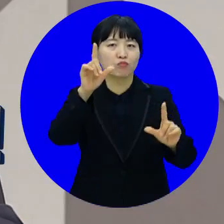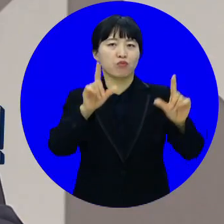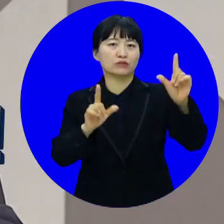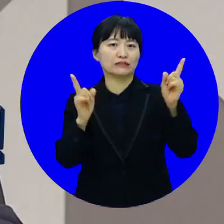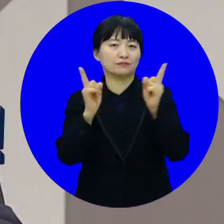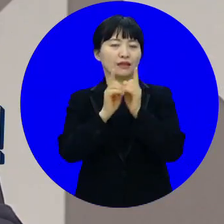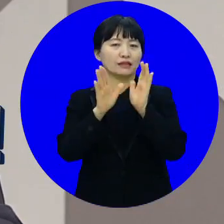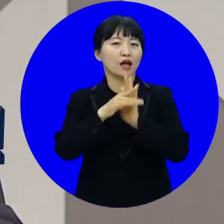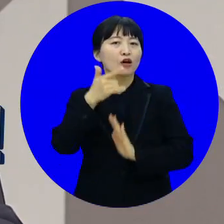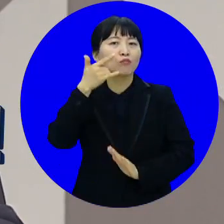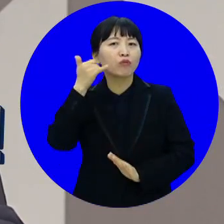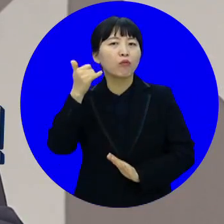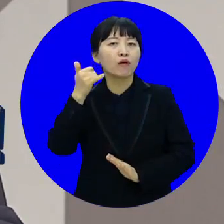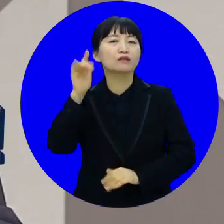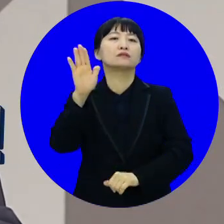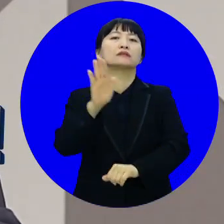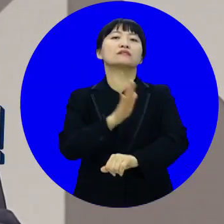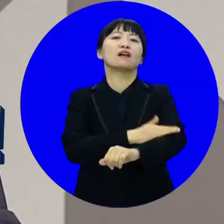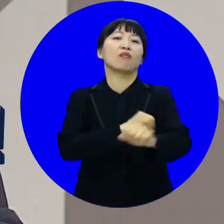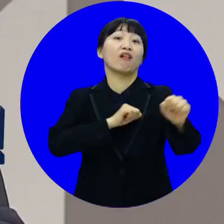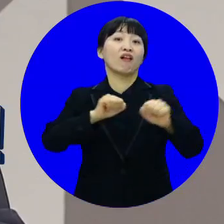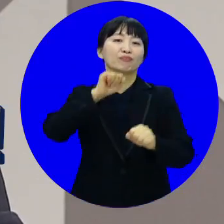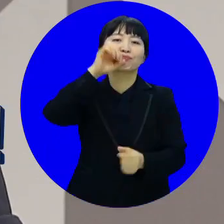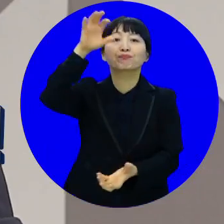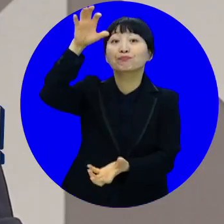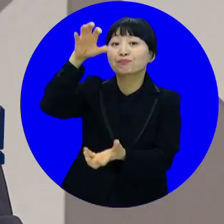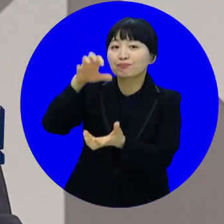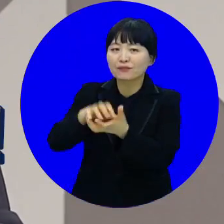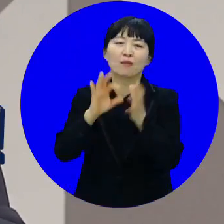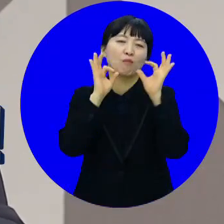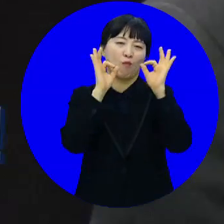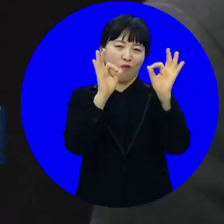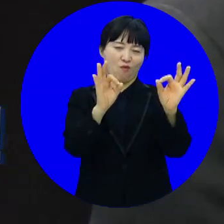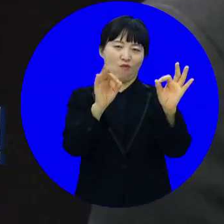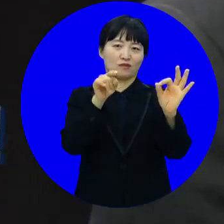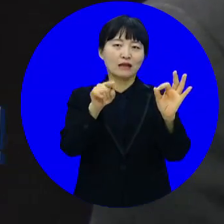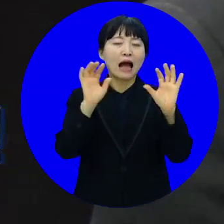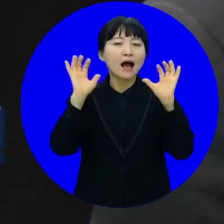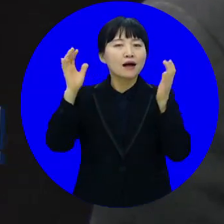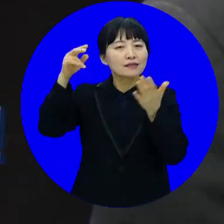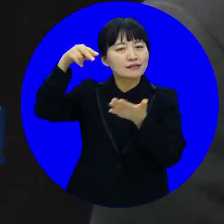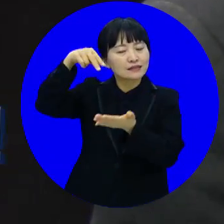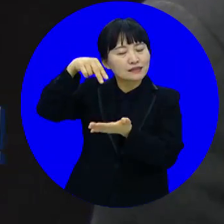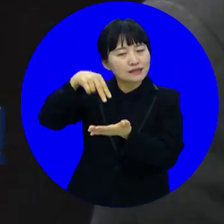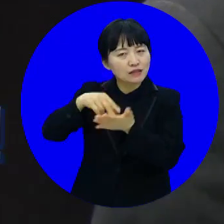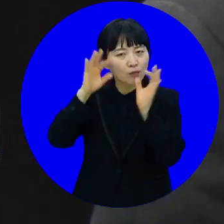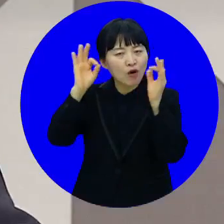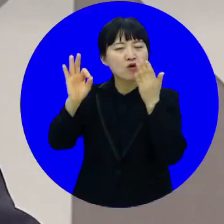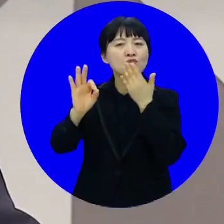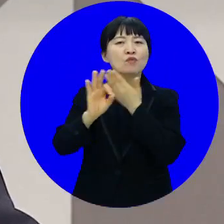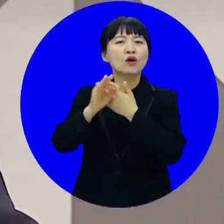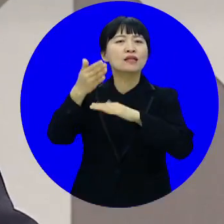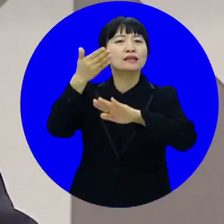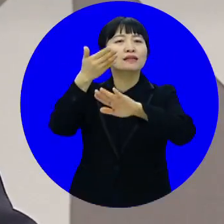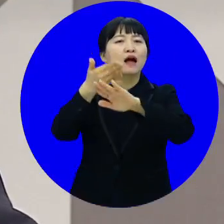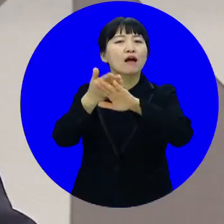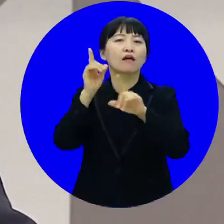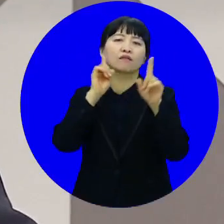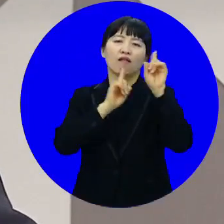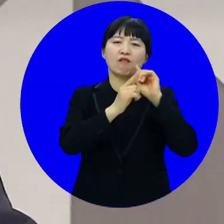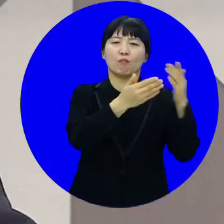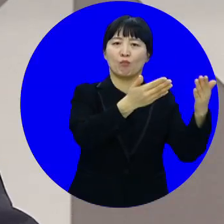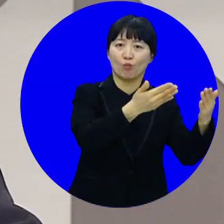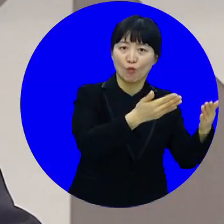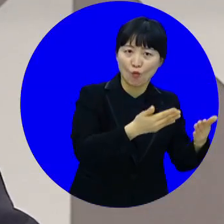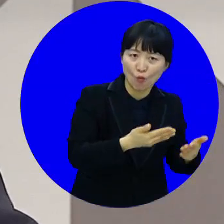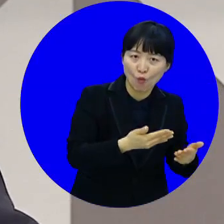시에 부모들이 잘못하는 어떤 잘못된 행동들의 총집합이라고 볼 수 있습니다. 그래요? 아이 입장에서 보면 또 다른 상처를